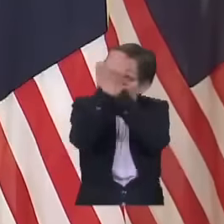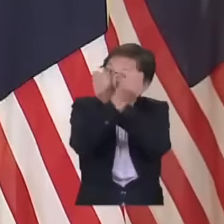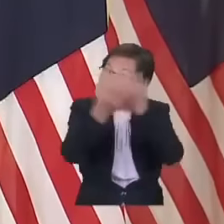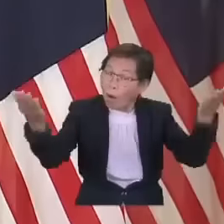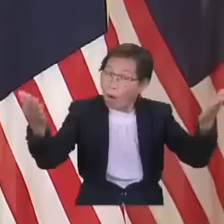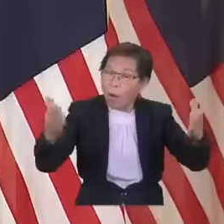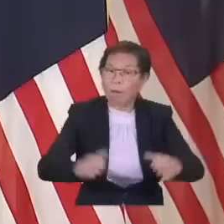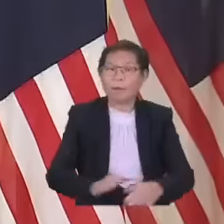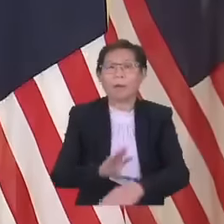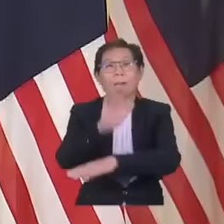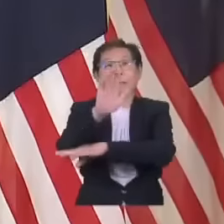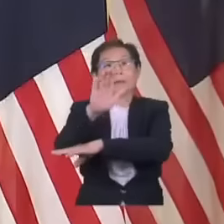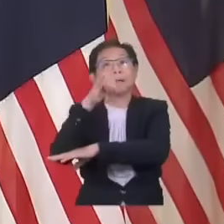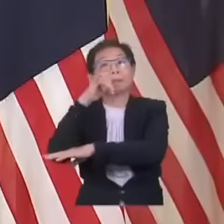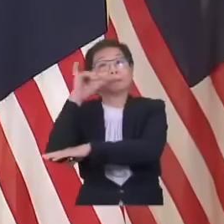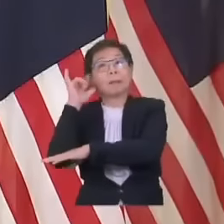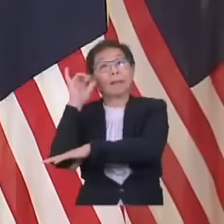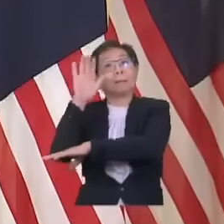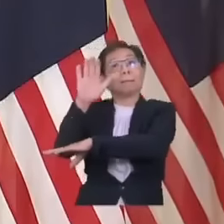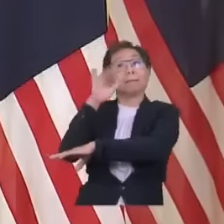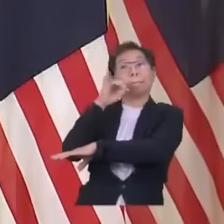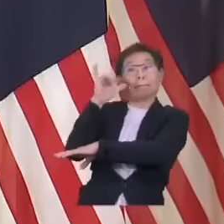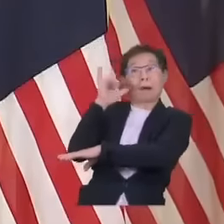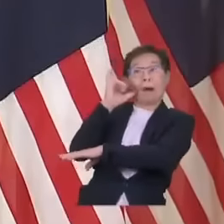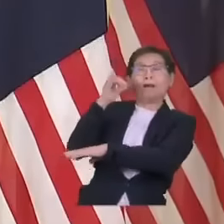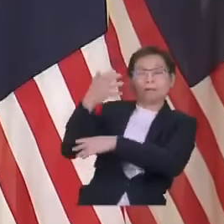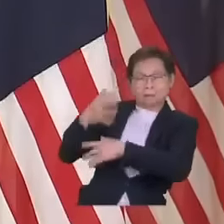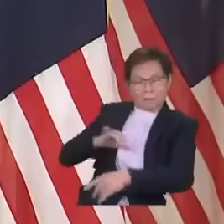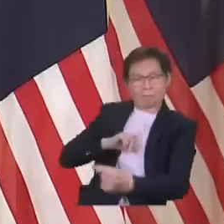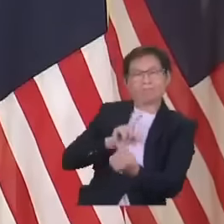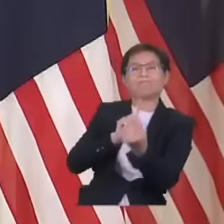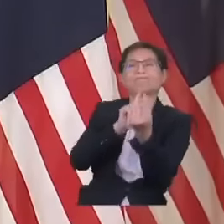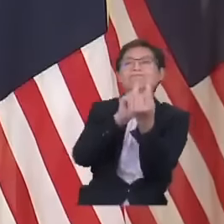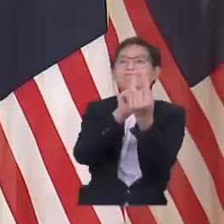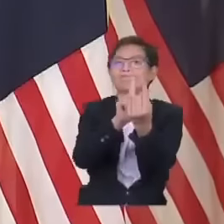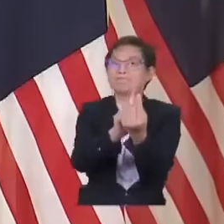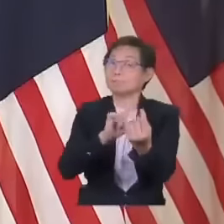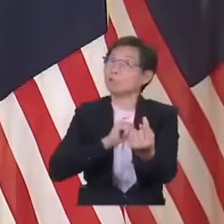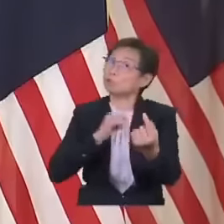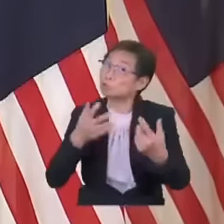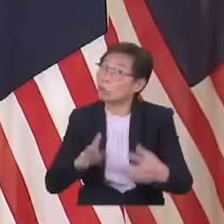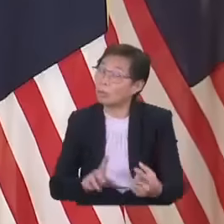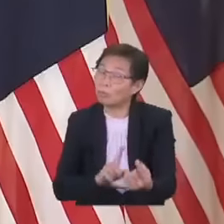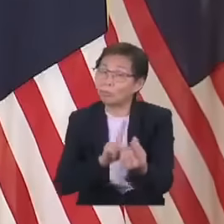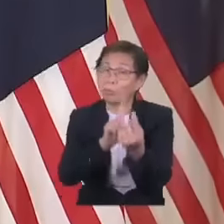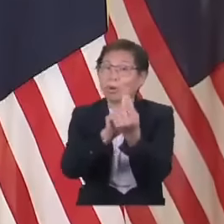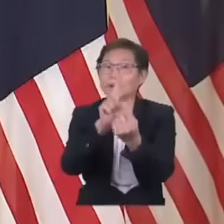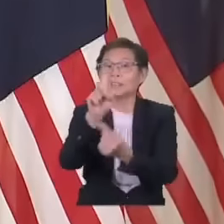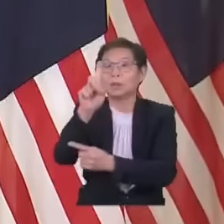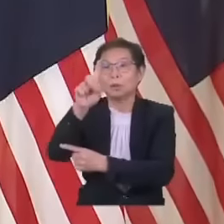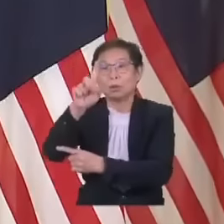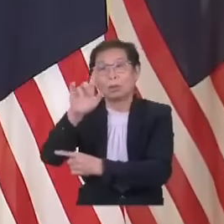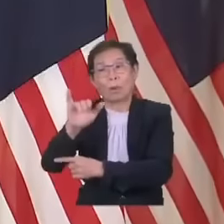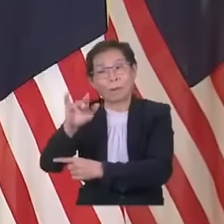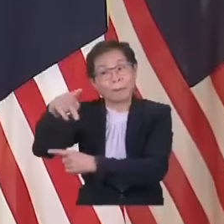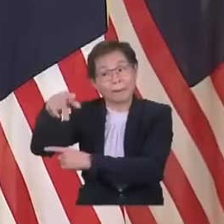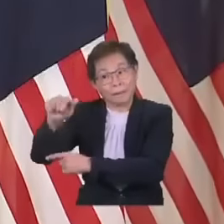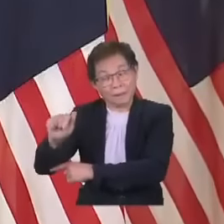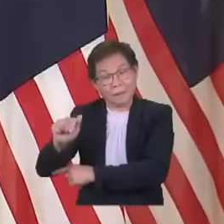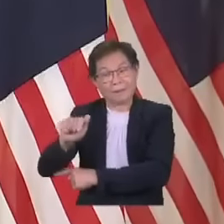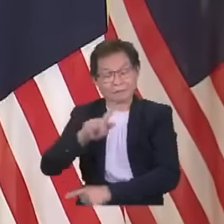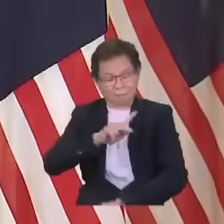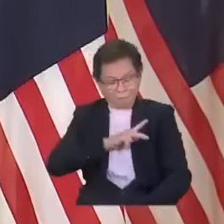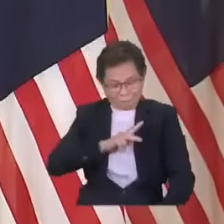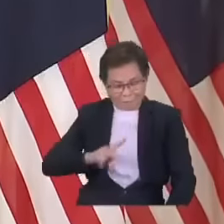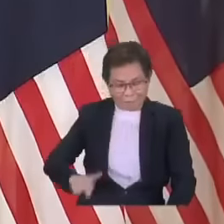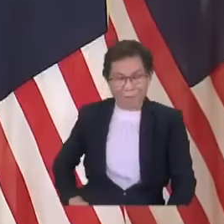bahwa pada tengah hari semalam Saya telah menghadap ke bawah dulu yang maha Mulia Sri